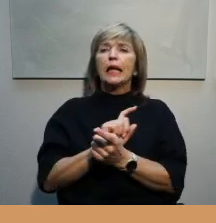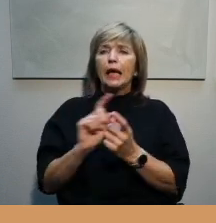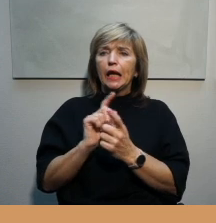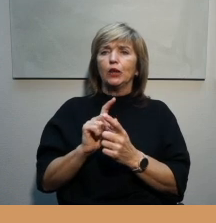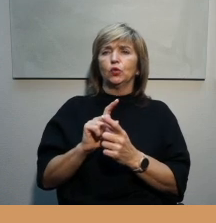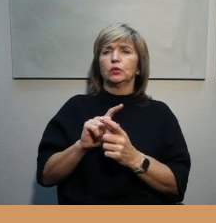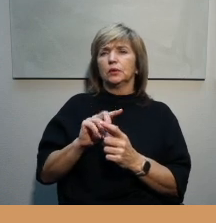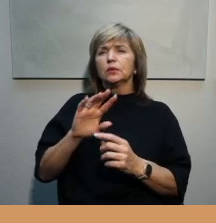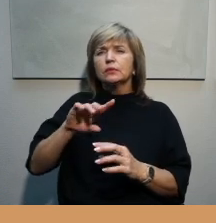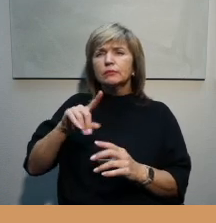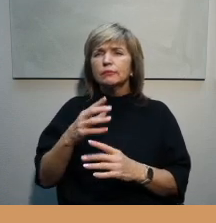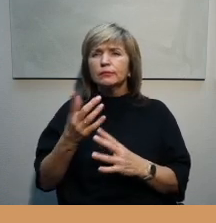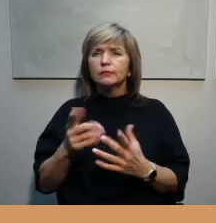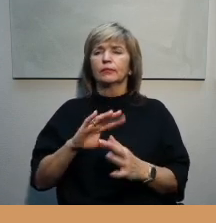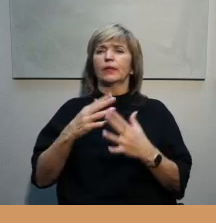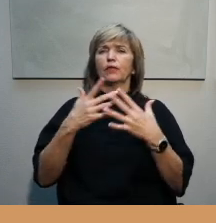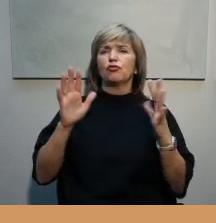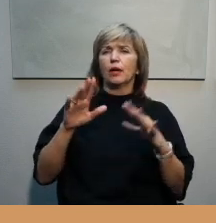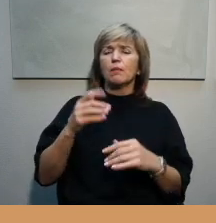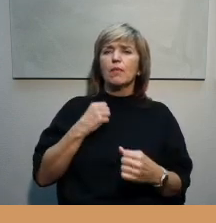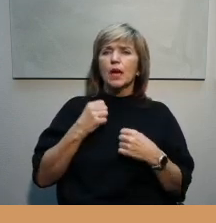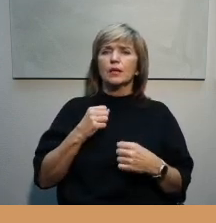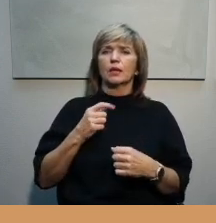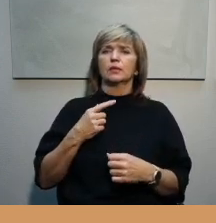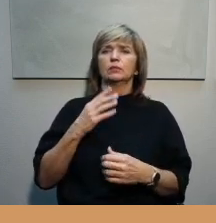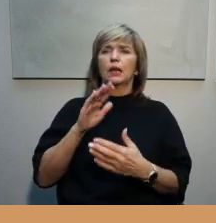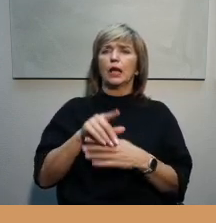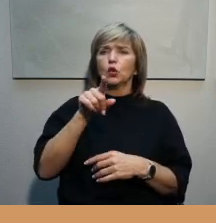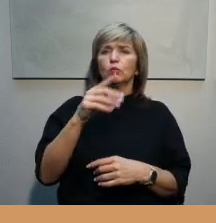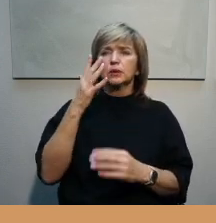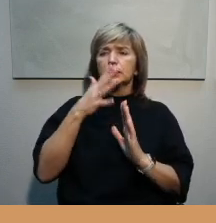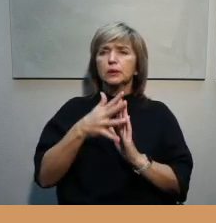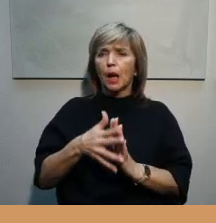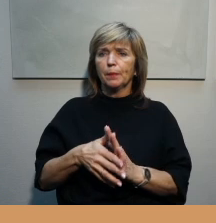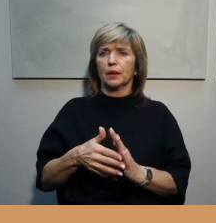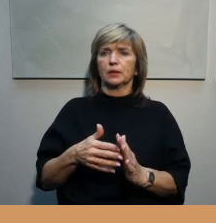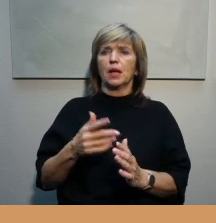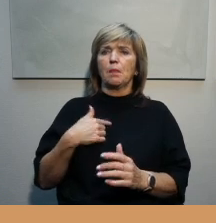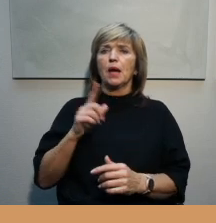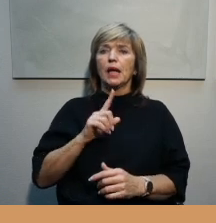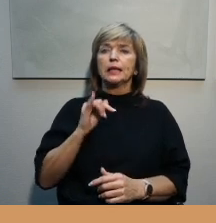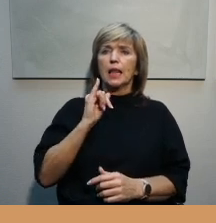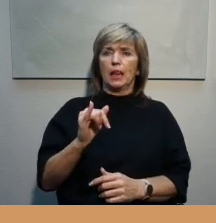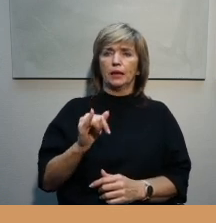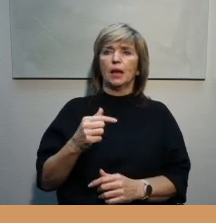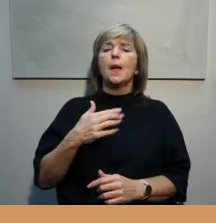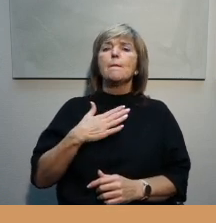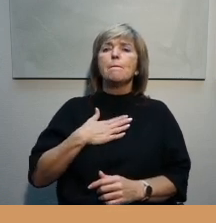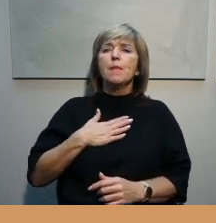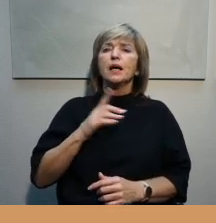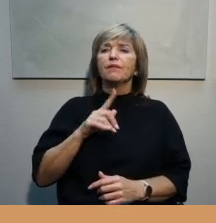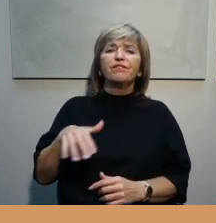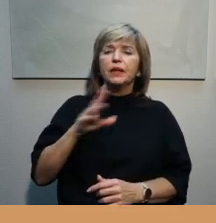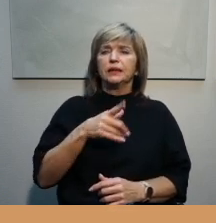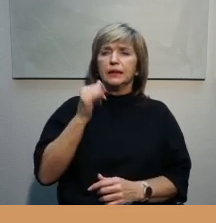un provocējot. Viņš var mēģināt likt jums saprast, ka man ir slikti, man viss